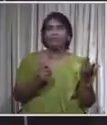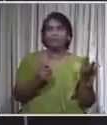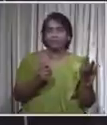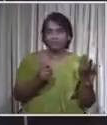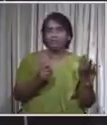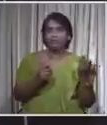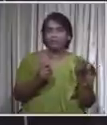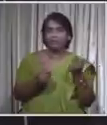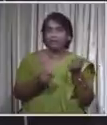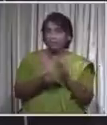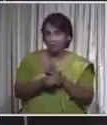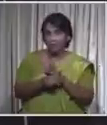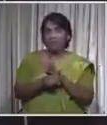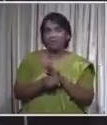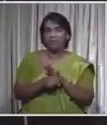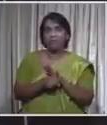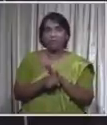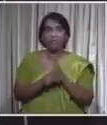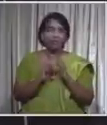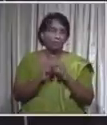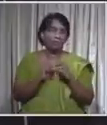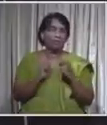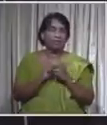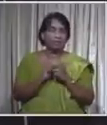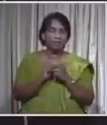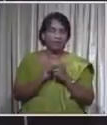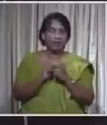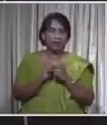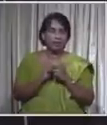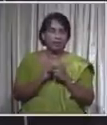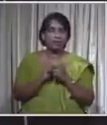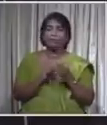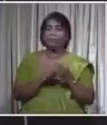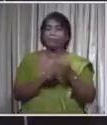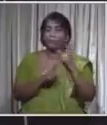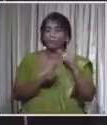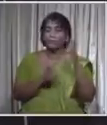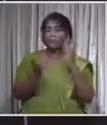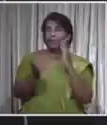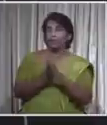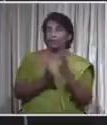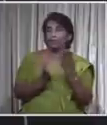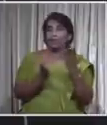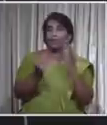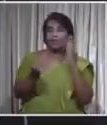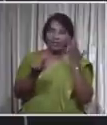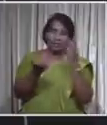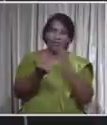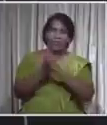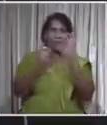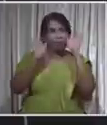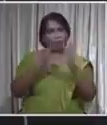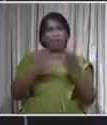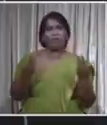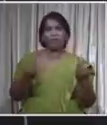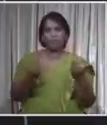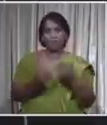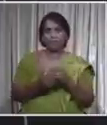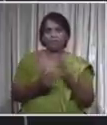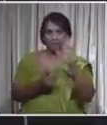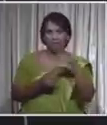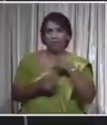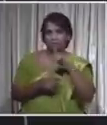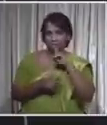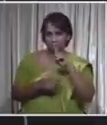මේ ගමන කොරෝනා වලින් මේ කවුද අපේ ජනාධිපතිතුමා දීපු සහනේ ඊට වැඩිය හොඳයි නොදී හිටියා නම්. හරි මම මේ